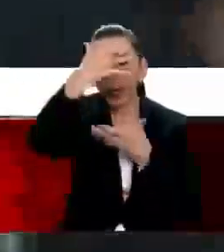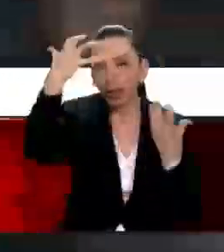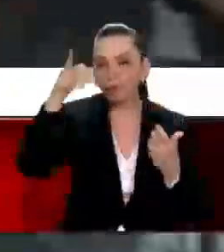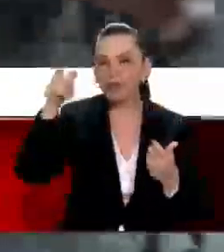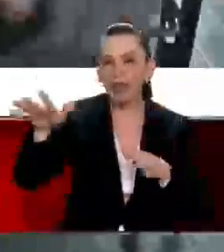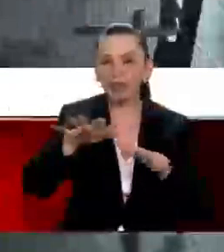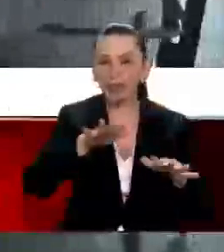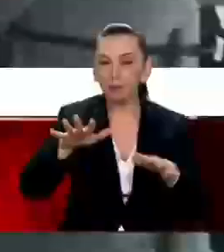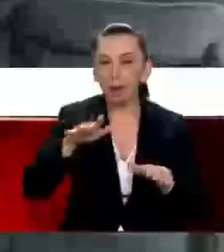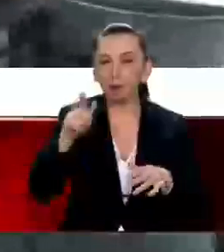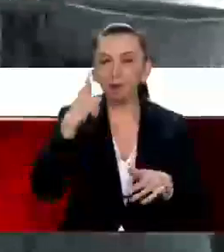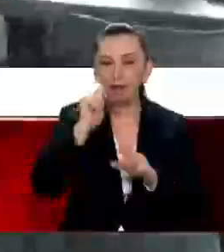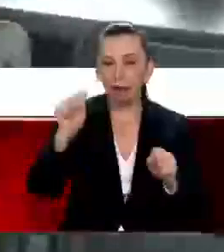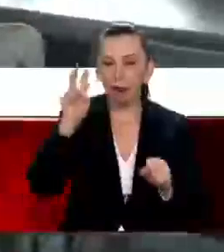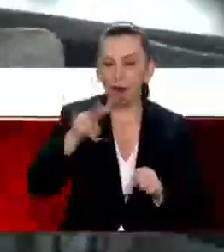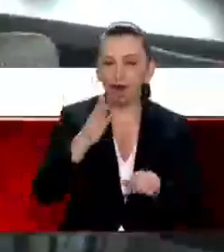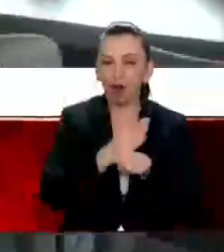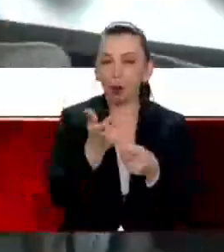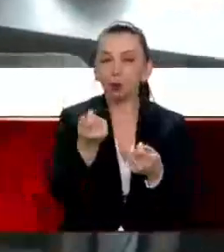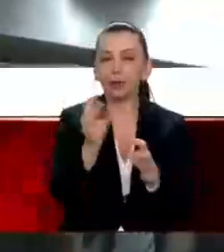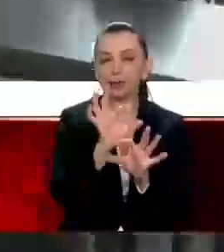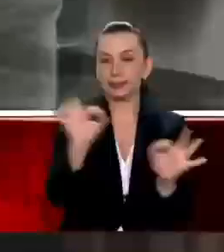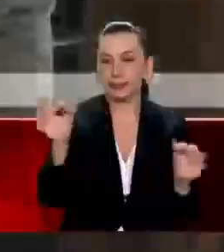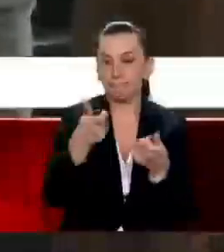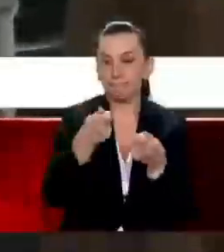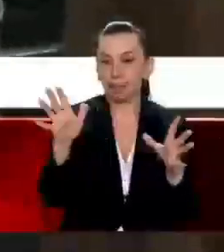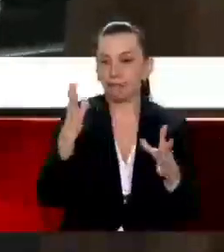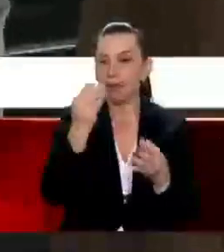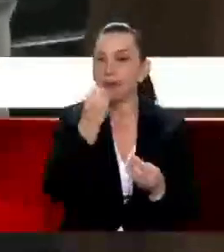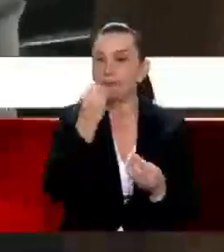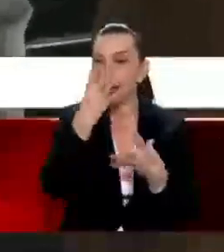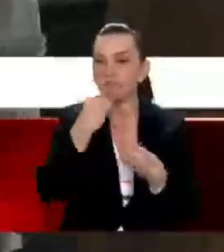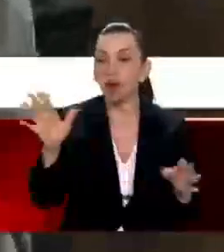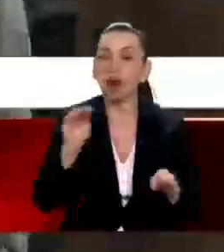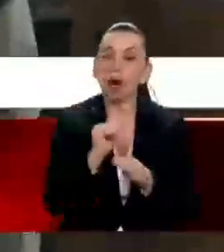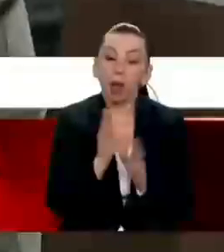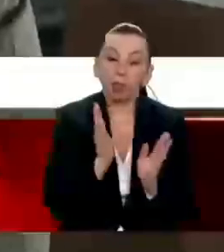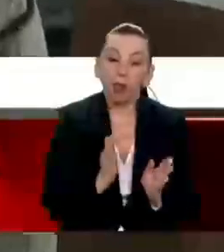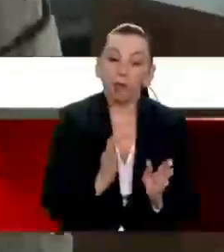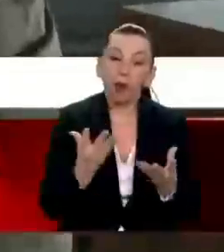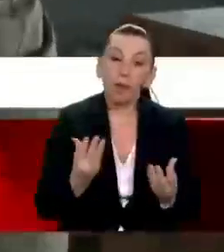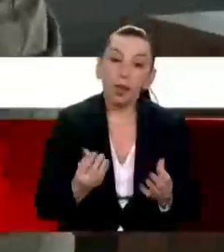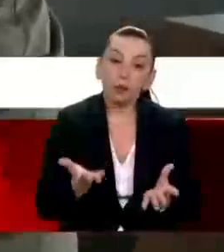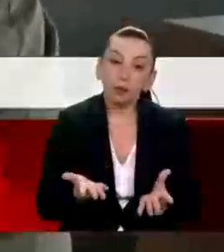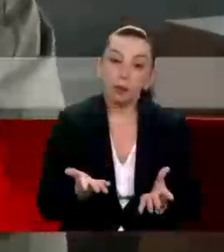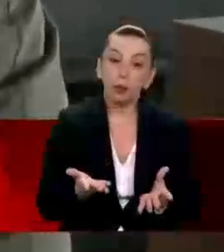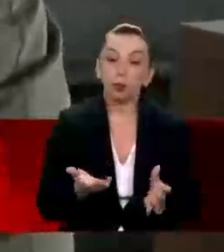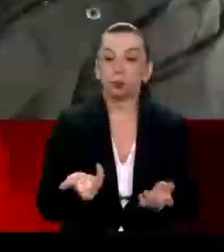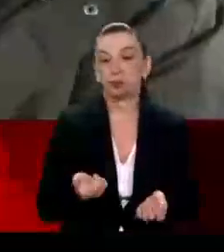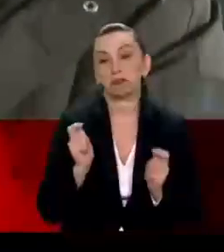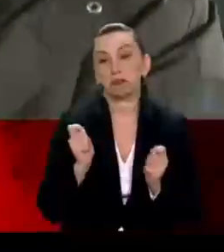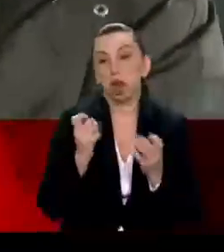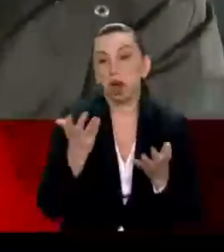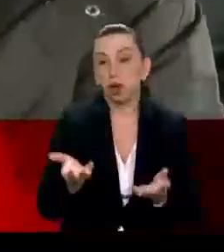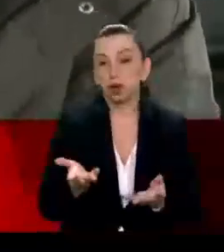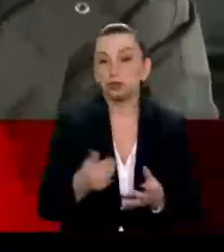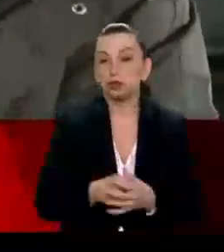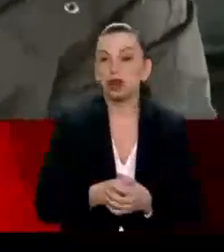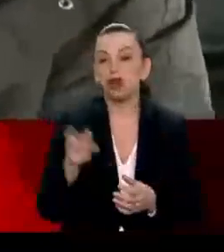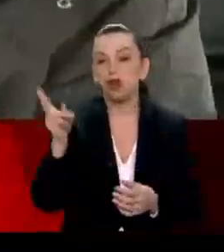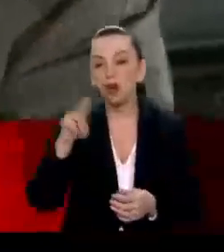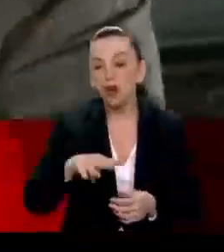depremden etkilenen vatandaşlara ücretsiz bir şekilde yemek vermek. Bir yandan da hayat devam ediyor ve hayatı başlatmak zorundayız. Yani ne gideni